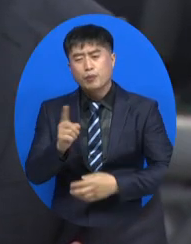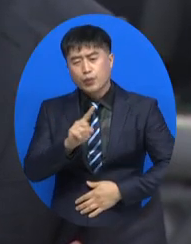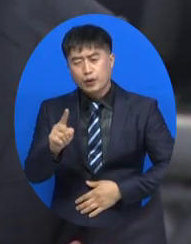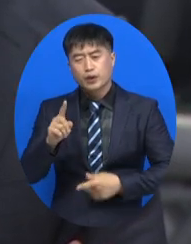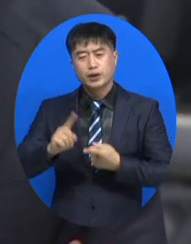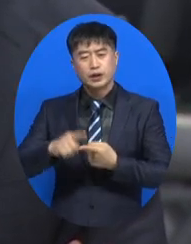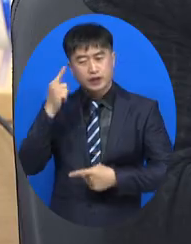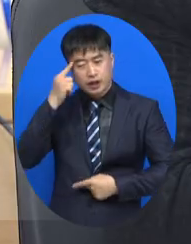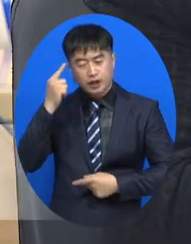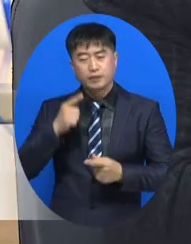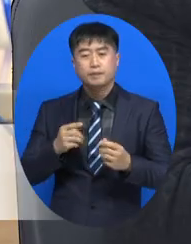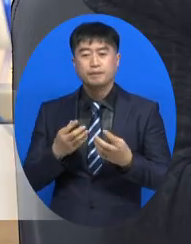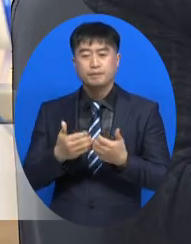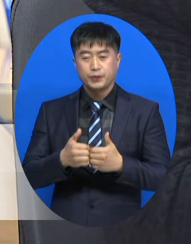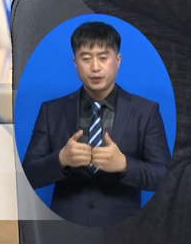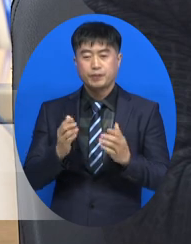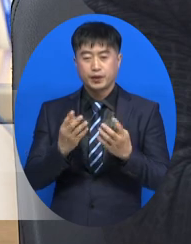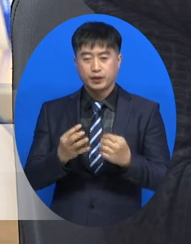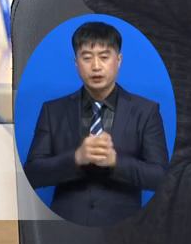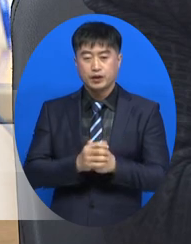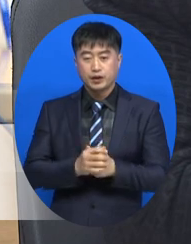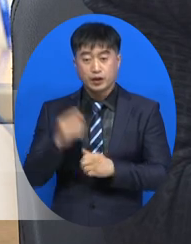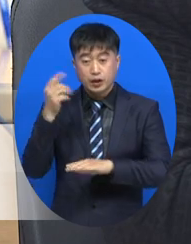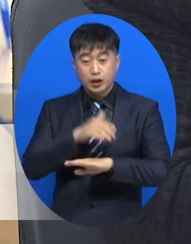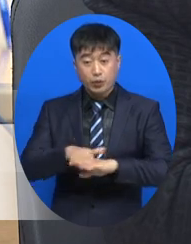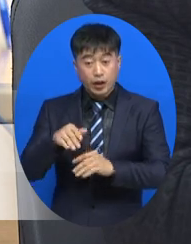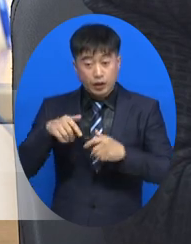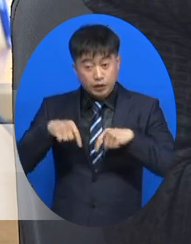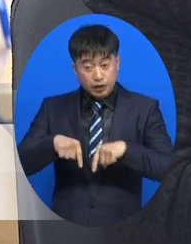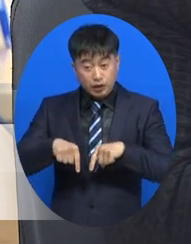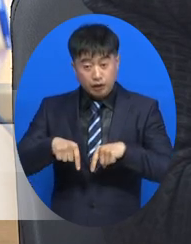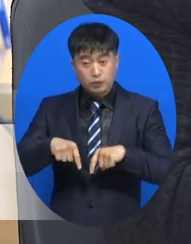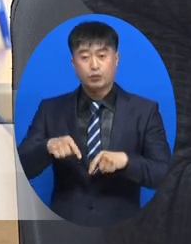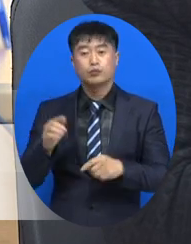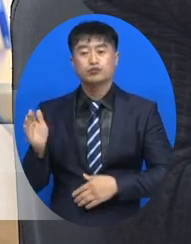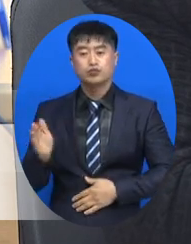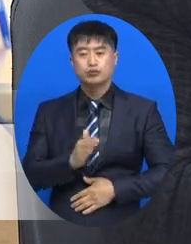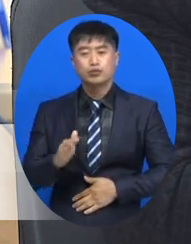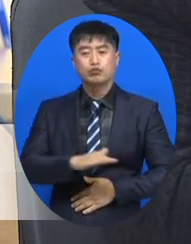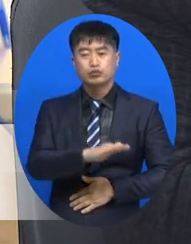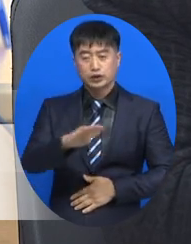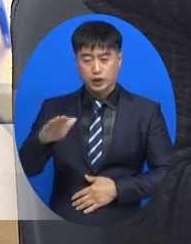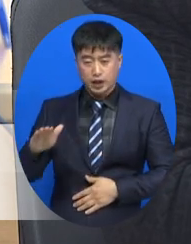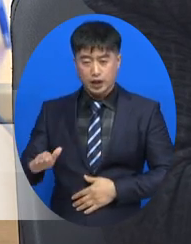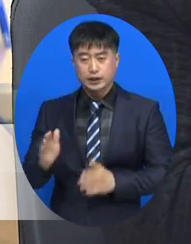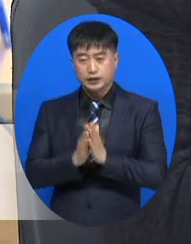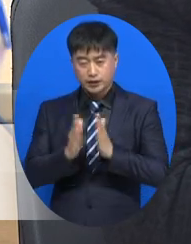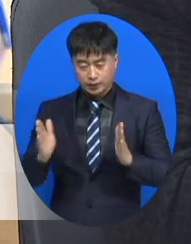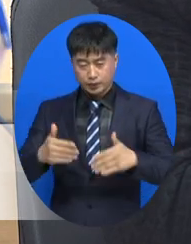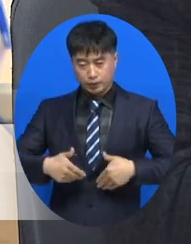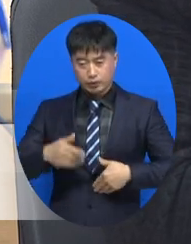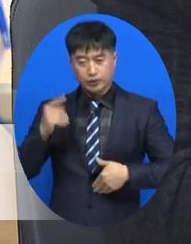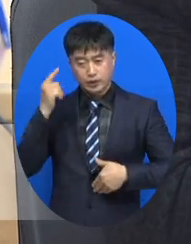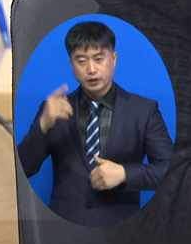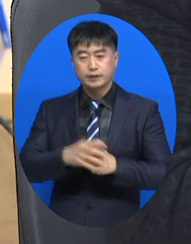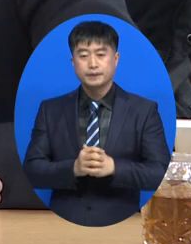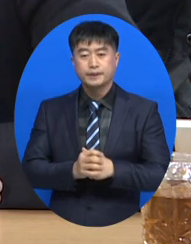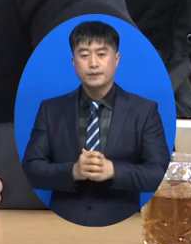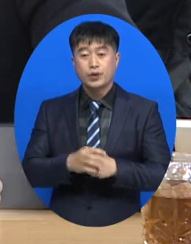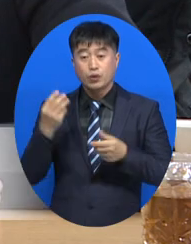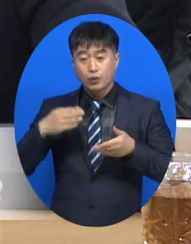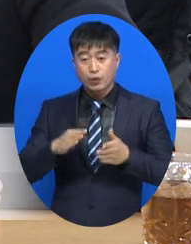의견들이 나왔습니다 전략들을 좀 컨설팅 해주는 그런 것부터라도 우리가 좀 시작을 해야 되지